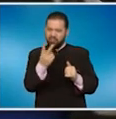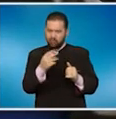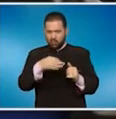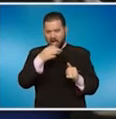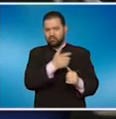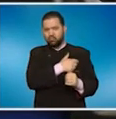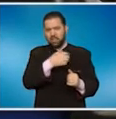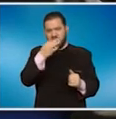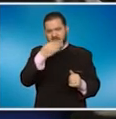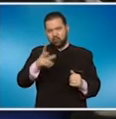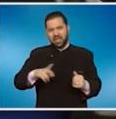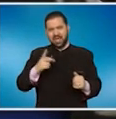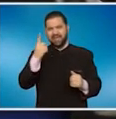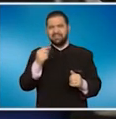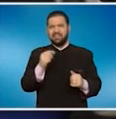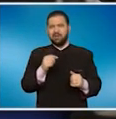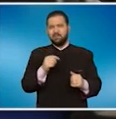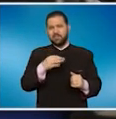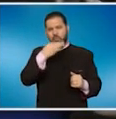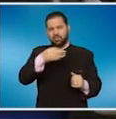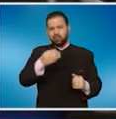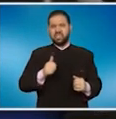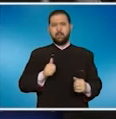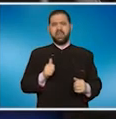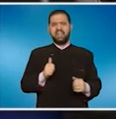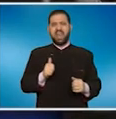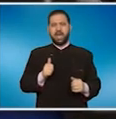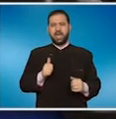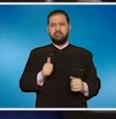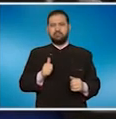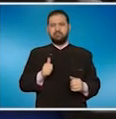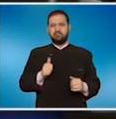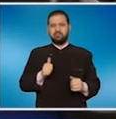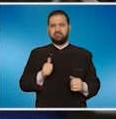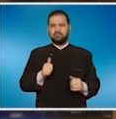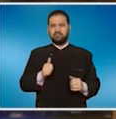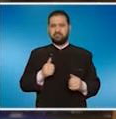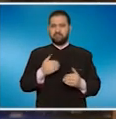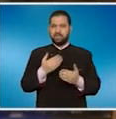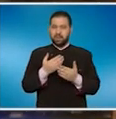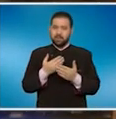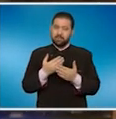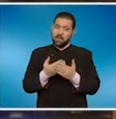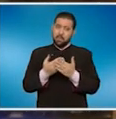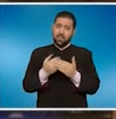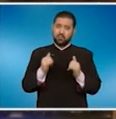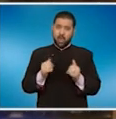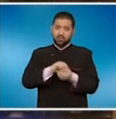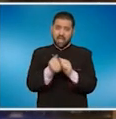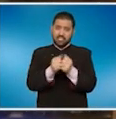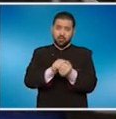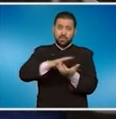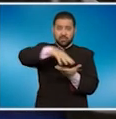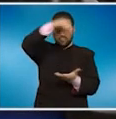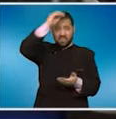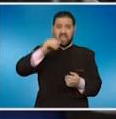că există un limbaj, vedeți, militar aici. Deci pentru o realitate duhovnicească, Sfântul Apostol Pavel folosește